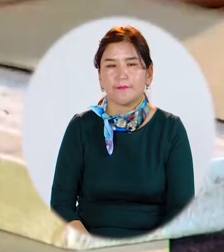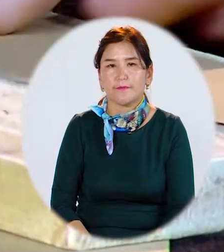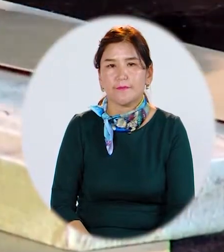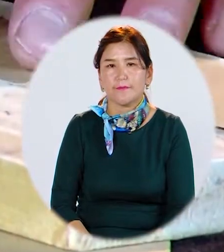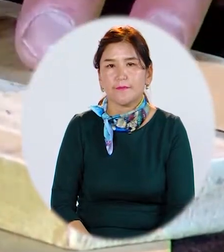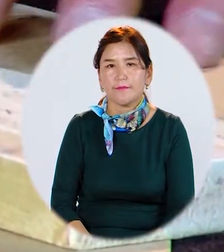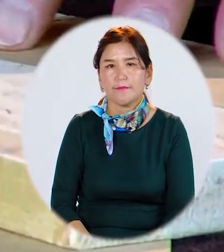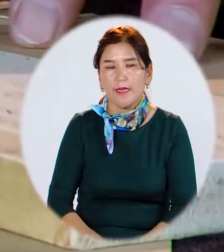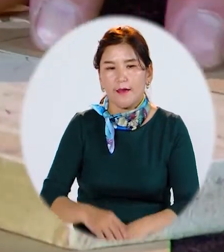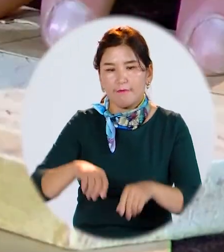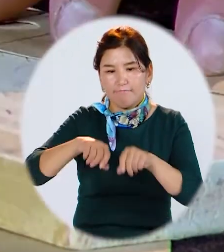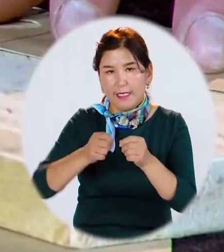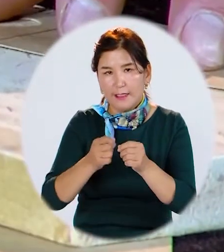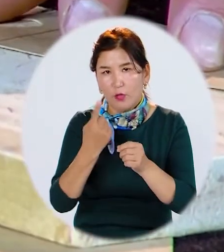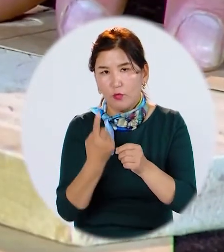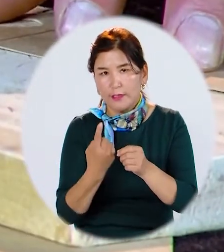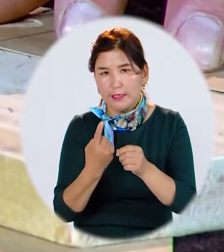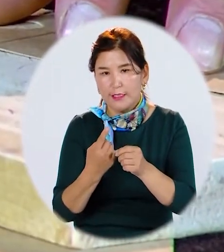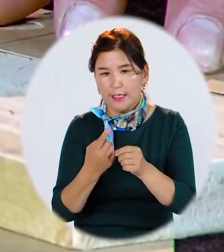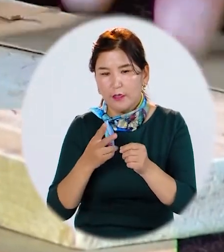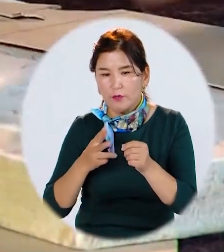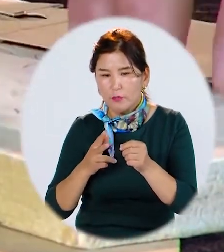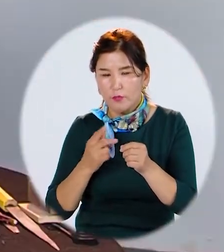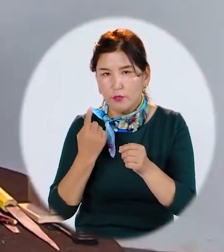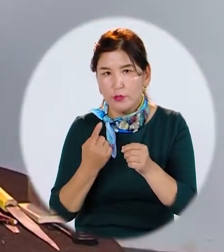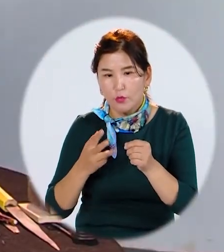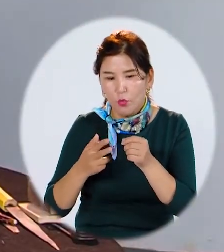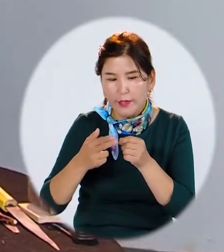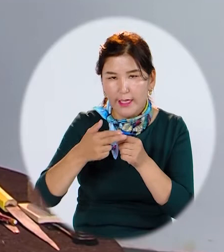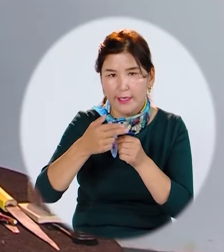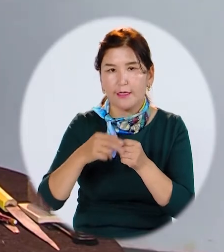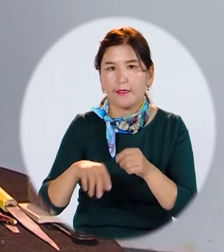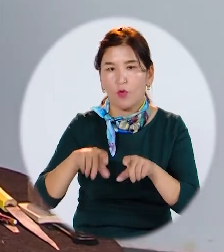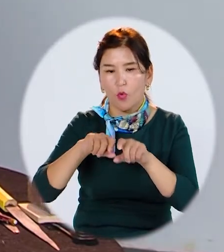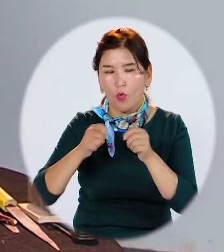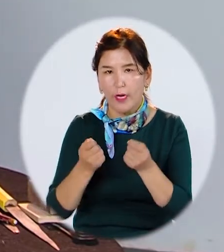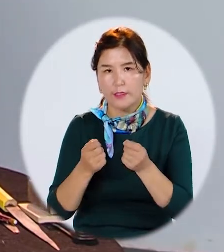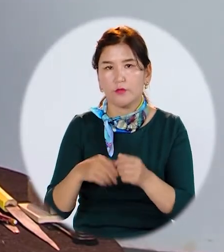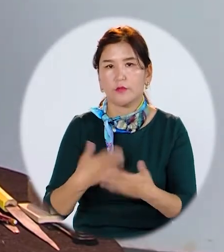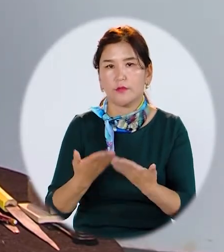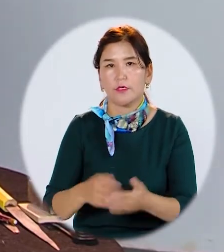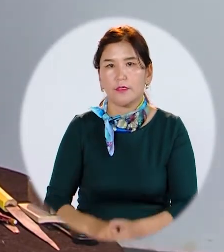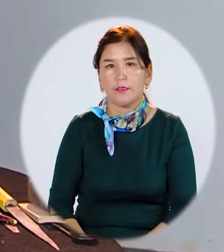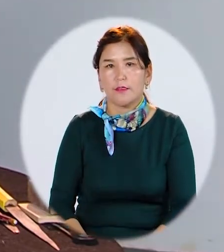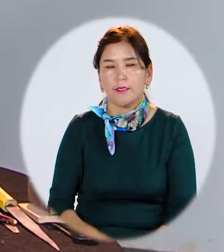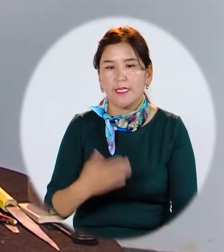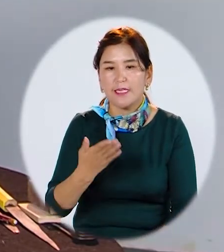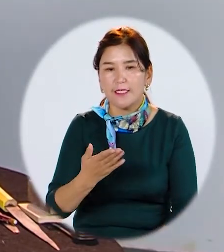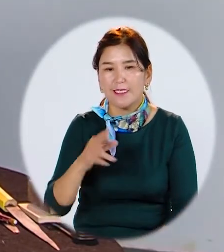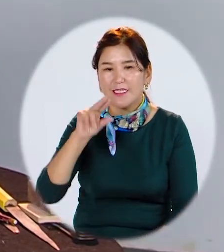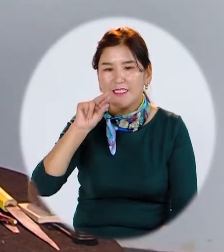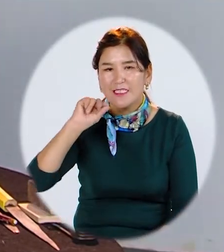За тасраг үсгийг сэлбэр утгаараа. За ингээд шагтан хэлбэр маань гарч эхэлж